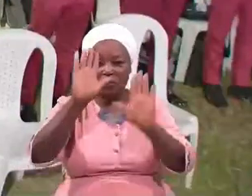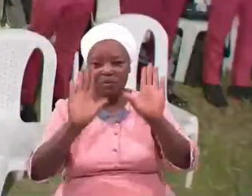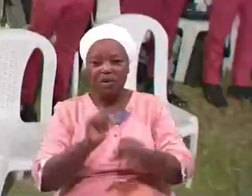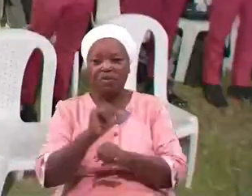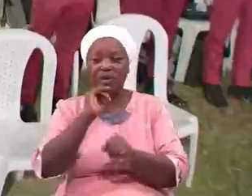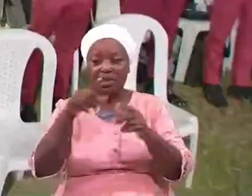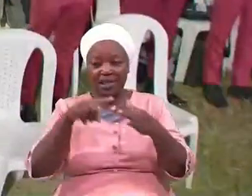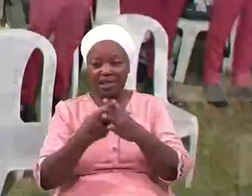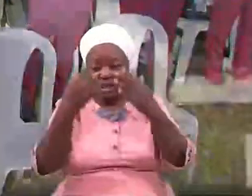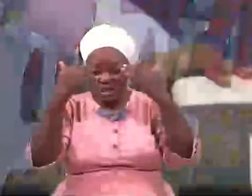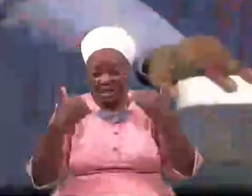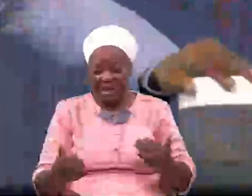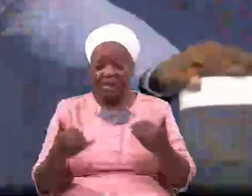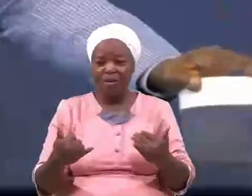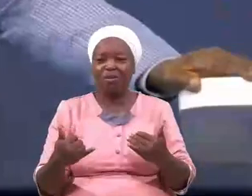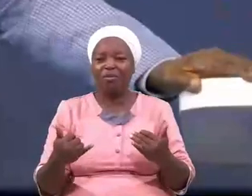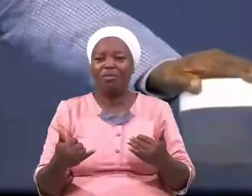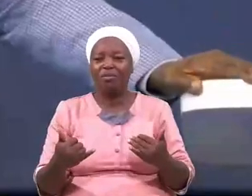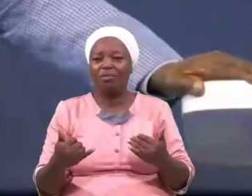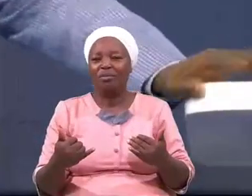Votre miracle viendra maintenant.